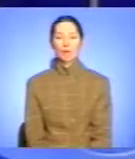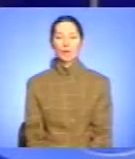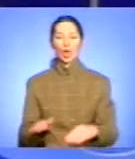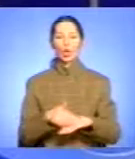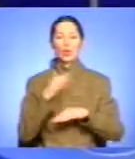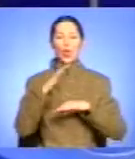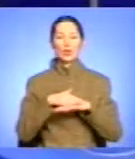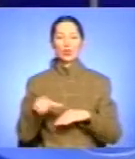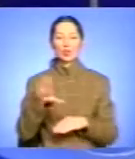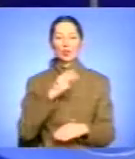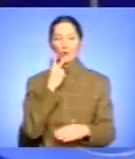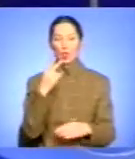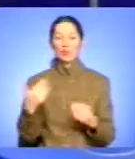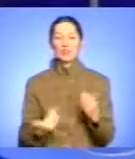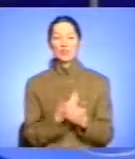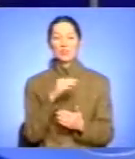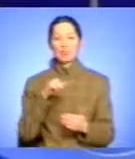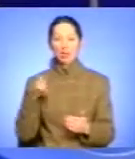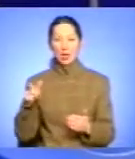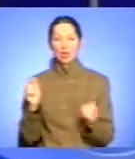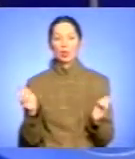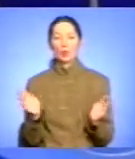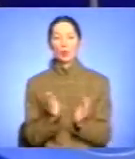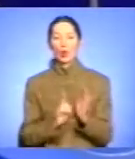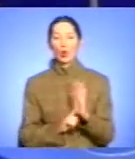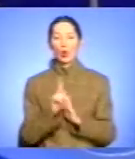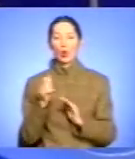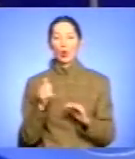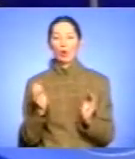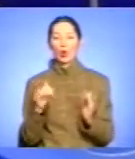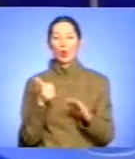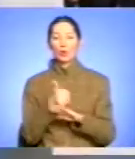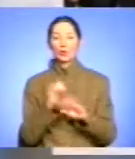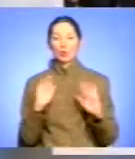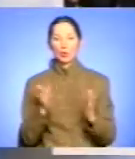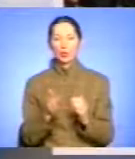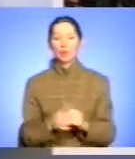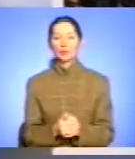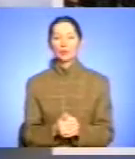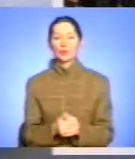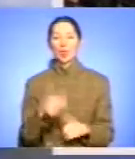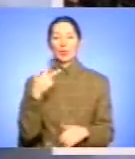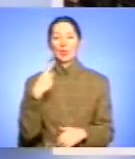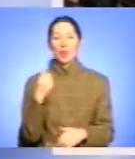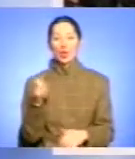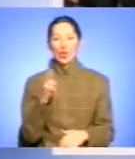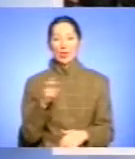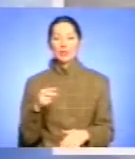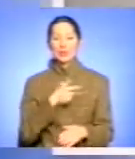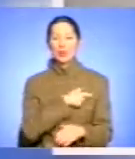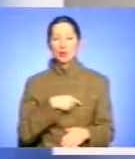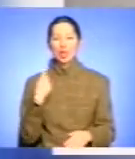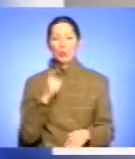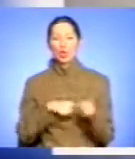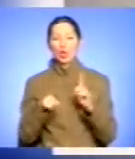Доброго вечора усім, хто дивиться «Вісті ТТБ». Спочатку коротко про головні події. До 31 березня депутати